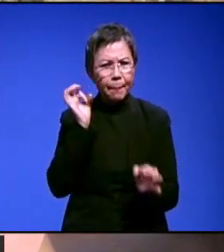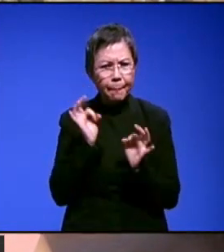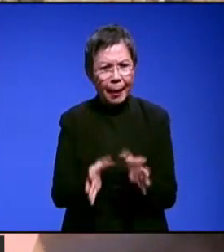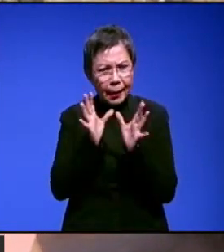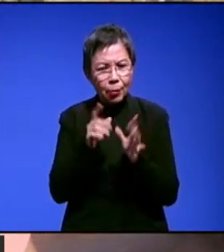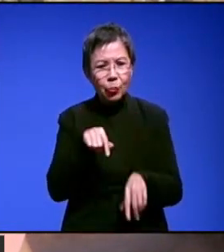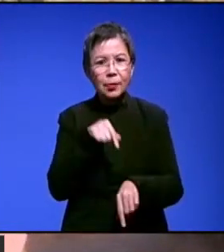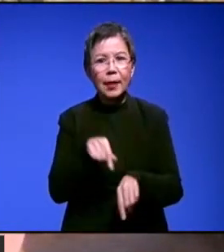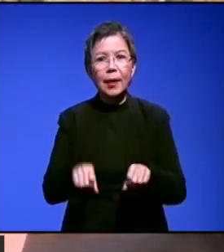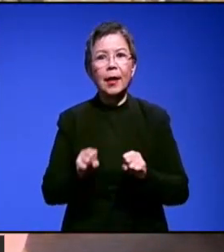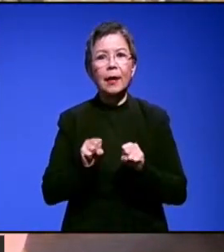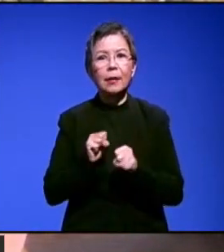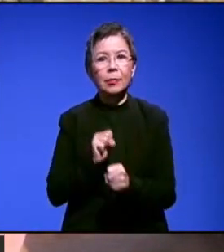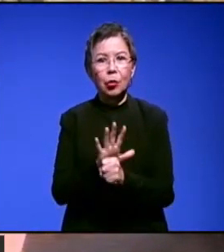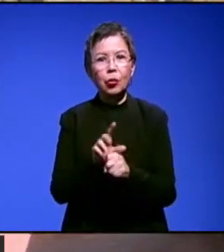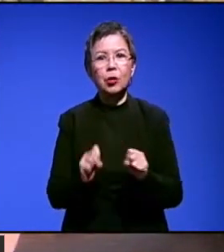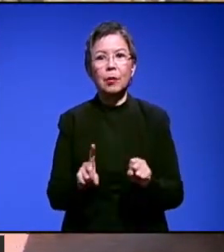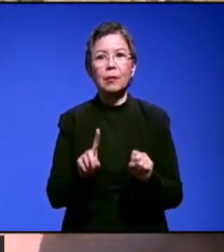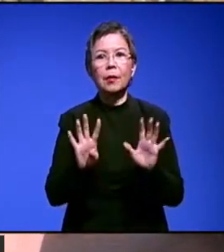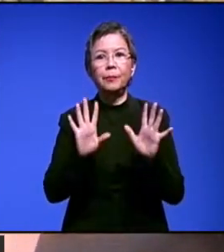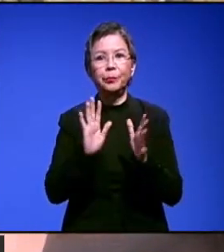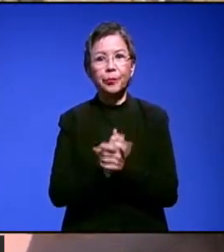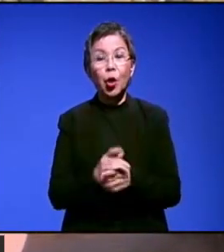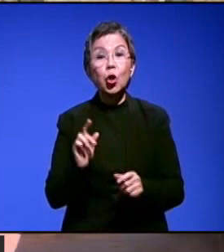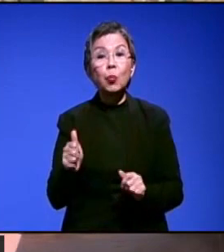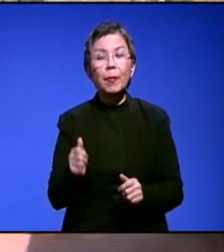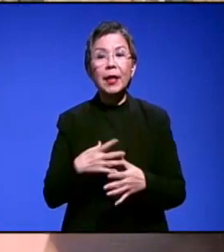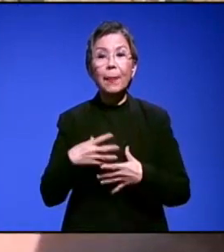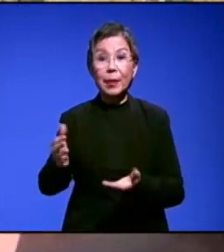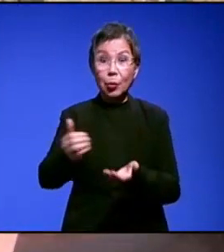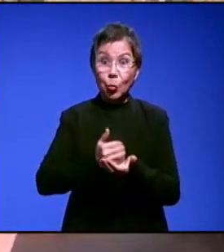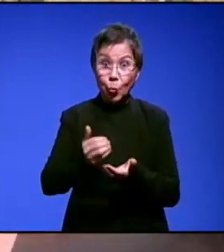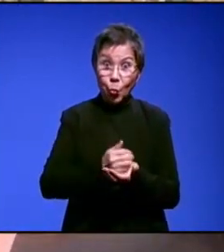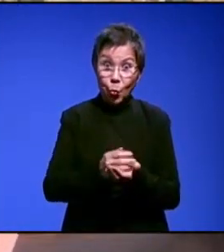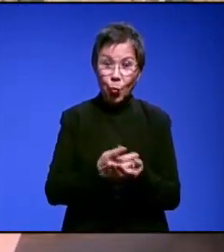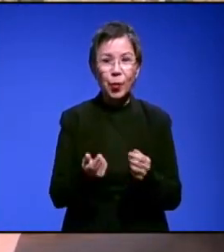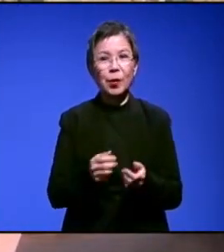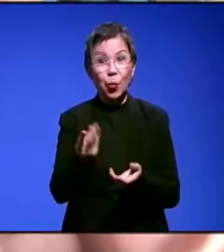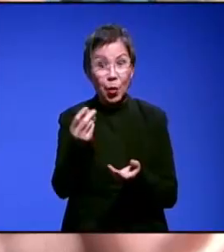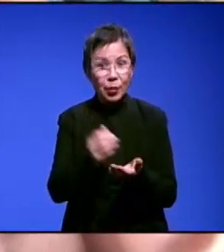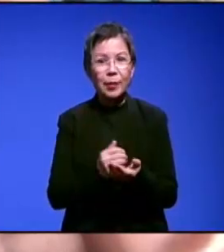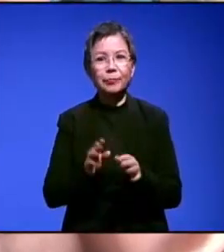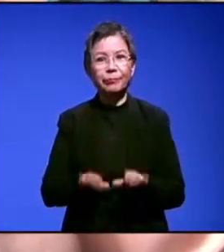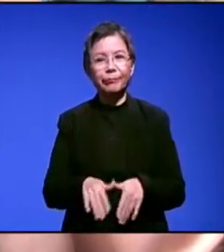pandemi COVID-19 seperti ini, agar bisa tetap mendapatkan penghasilan di tengah segala hal yang serba sulit.